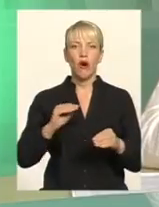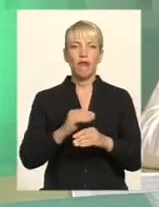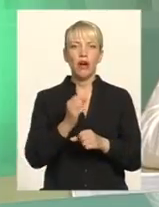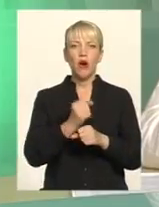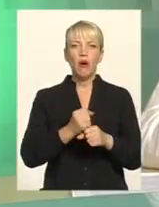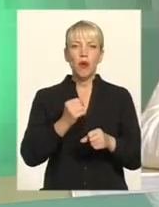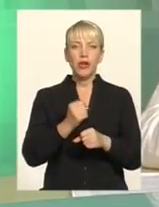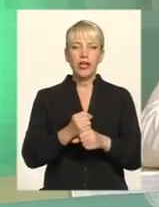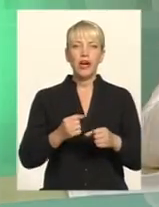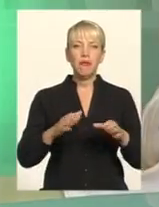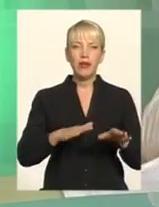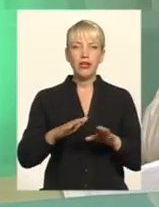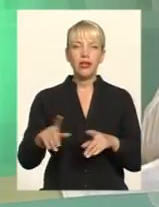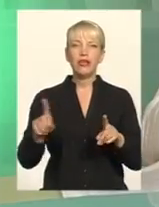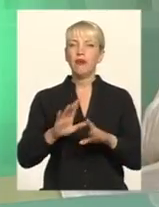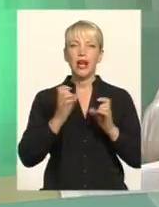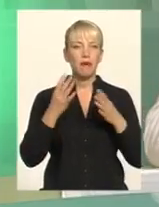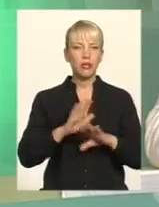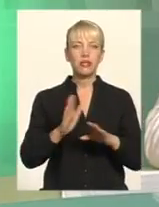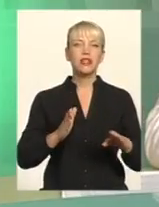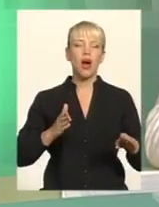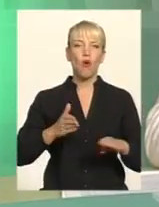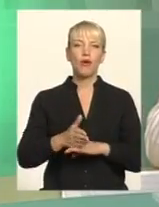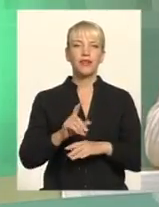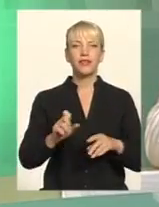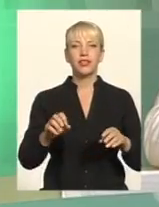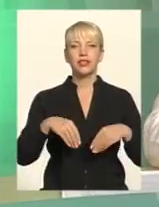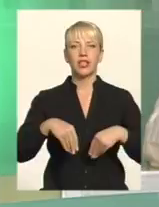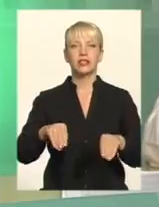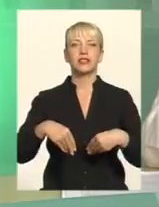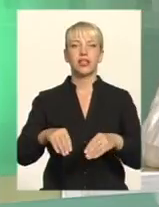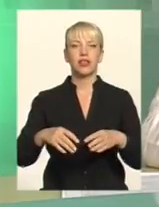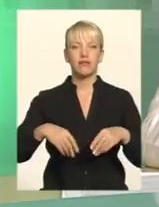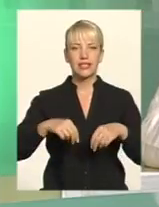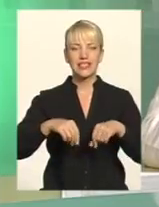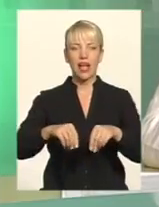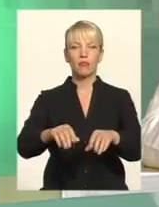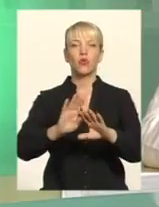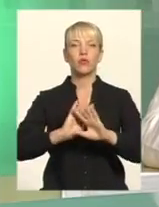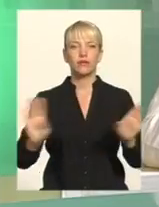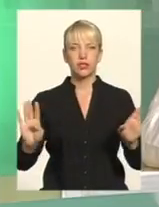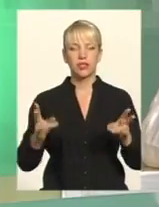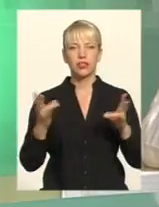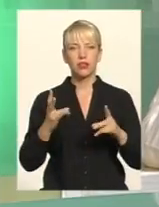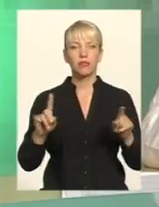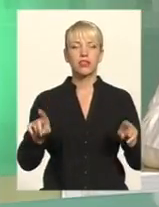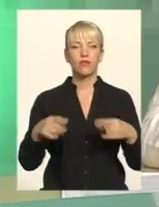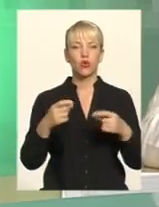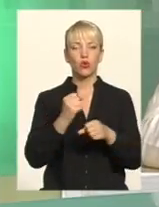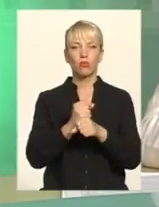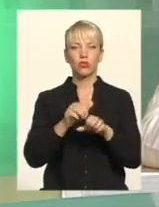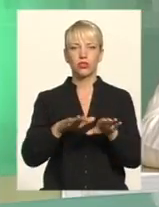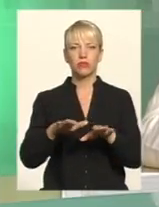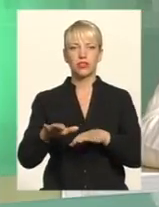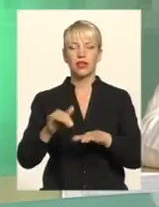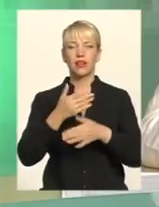орендував землю, про аграрний сектор, да, заїжджав і засіяв, і все. Треба створювати більше робочих місць, і, звичайно, що ми не